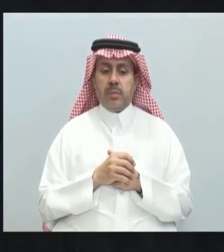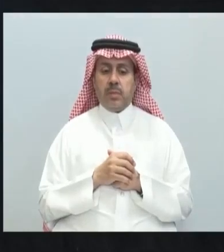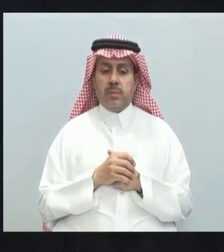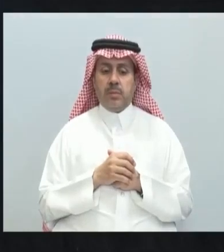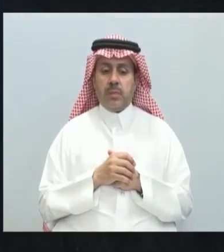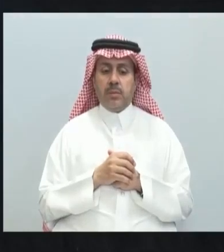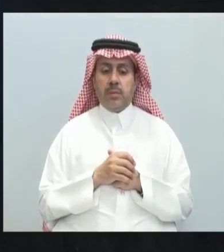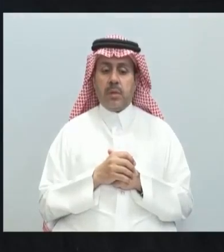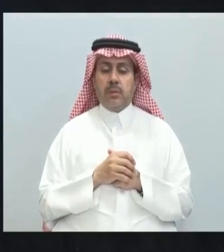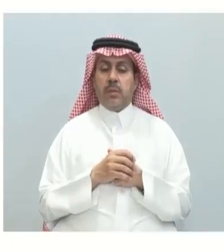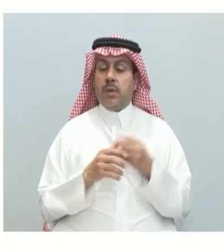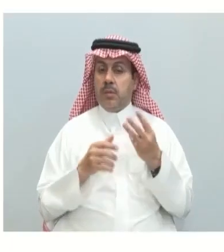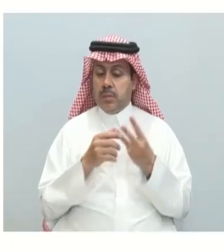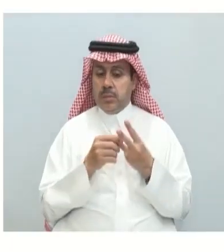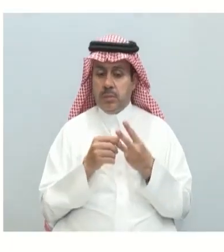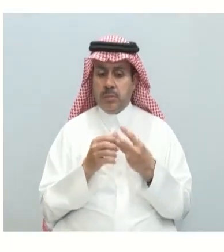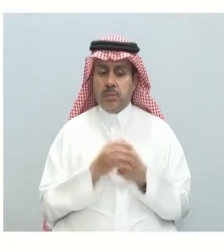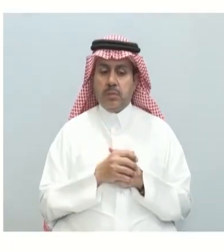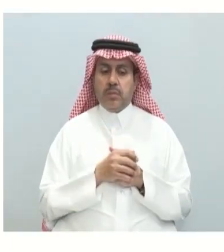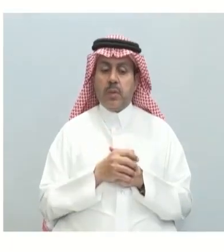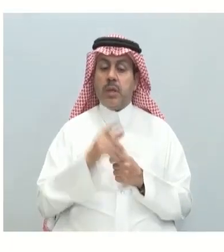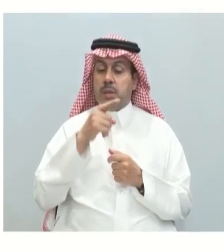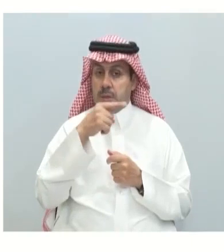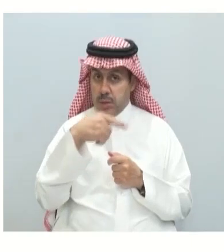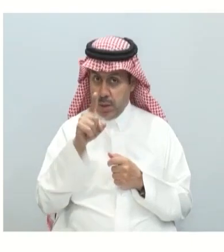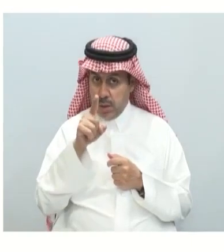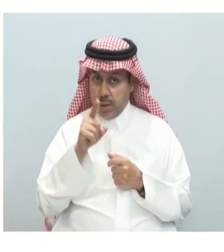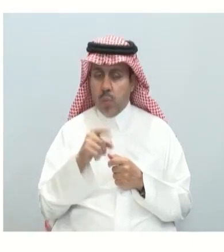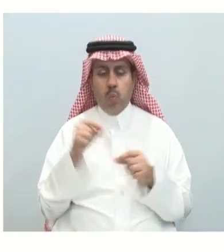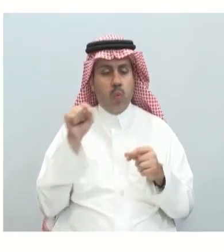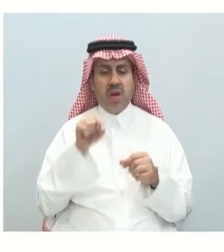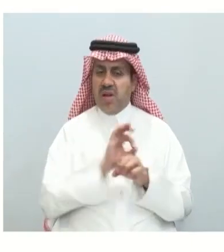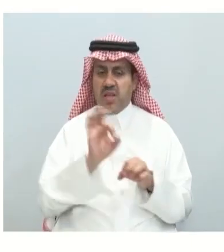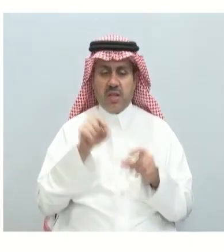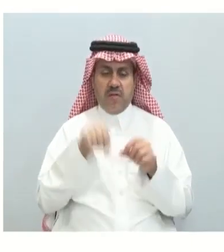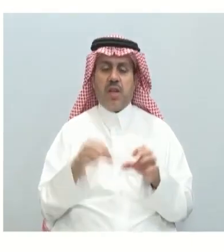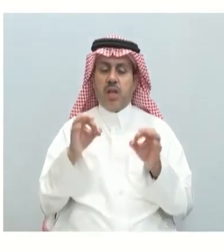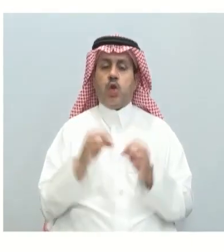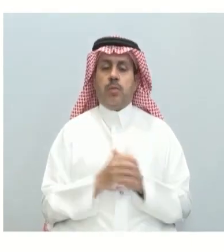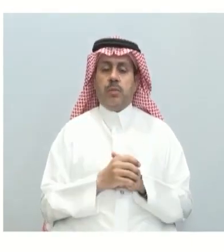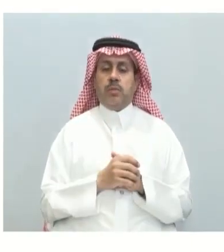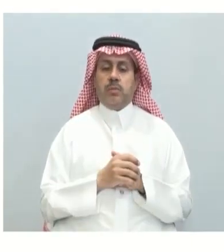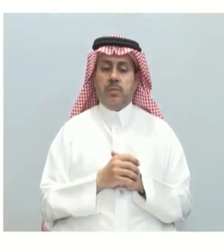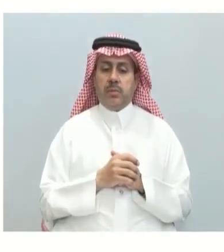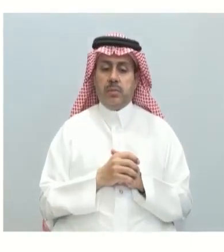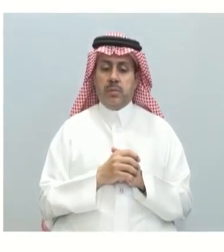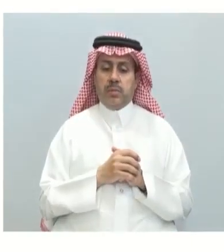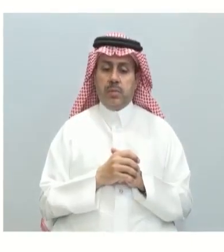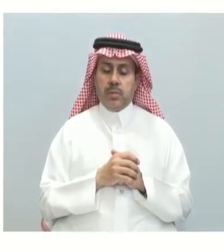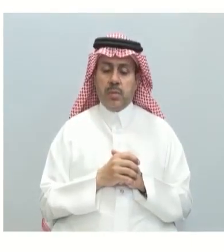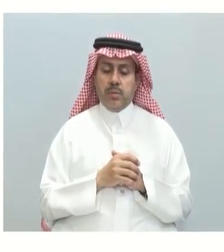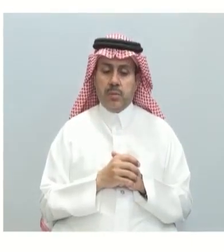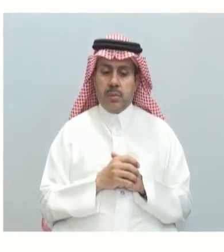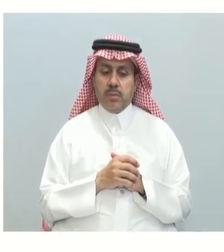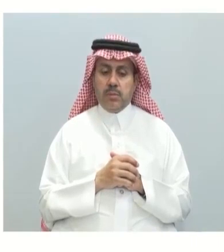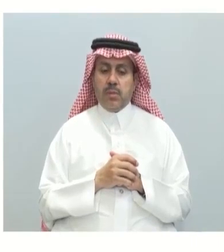عباره غير صحيحه الجواب كما تعلمون هو انها عباره صحيحه لكن الايات التي معنا لم تدل على